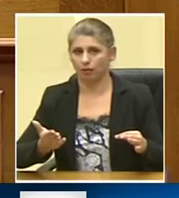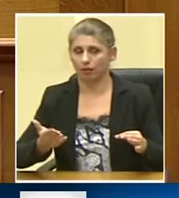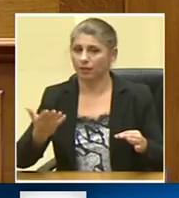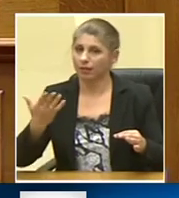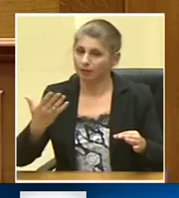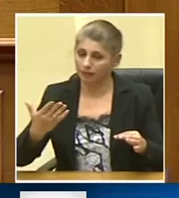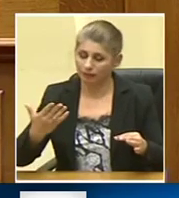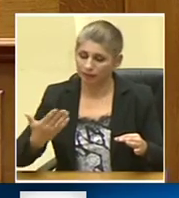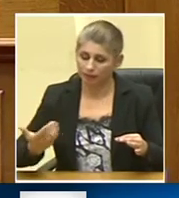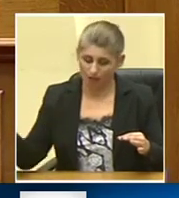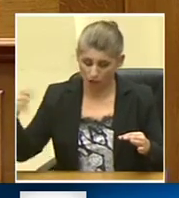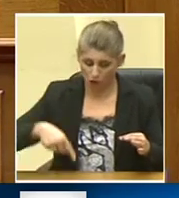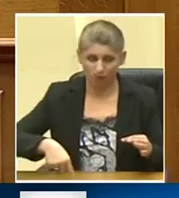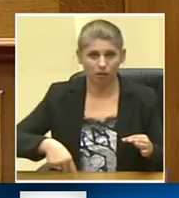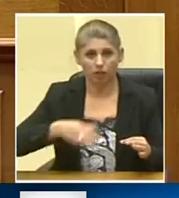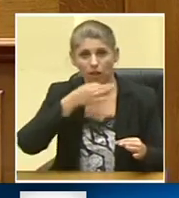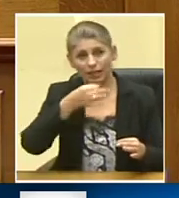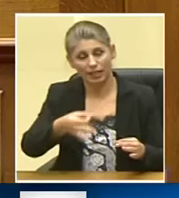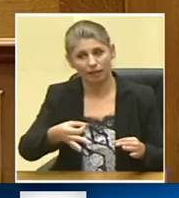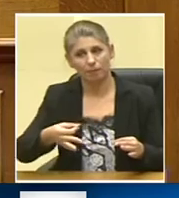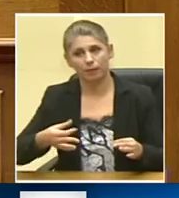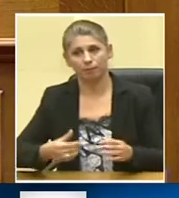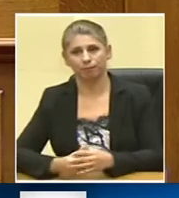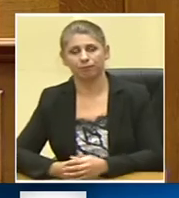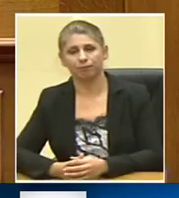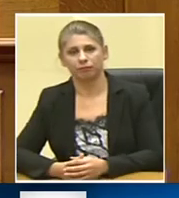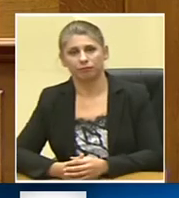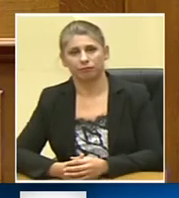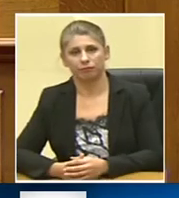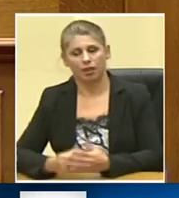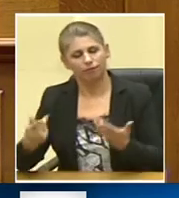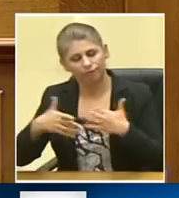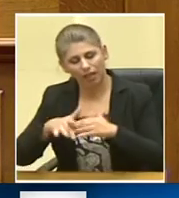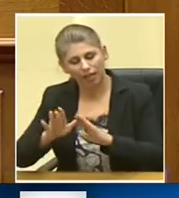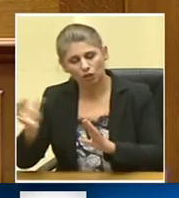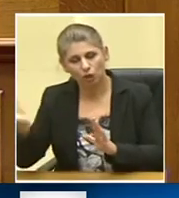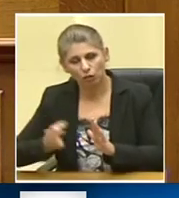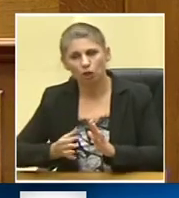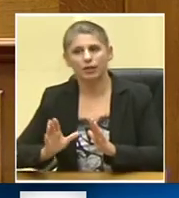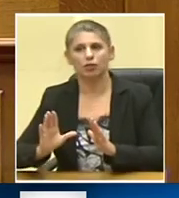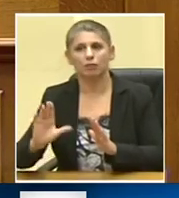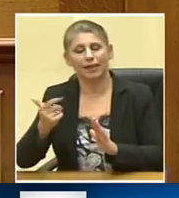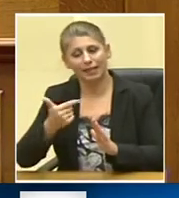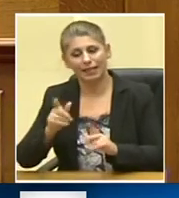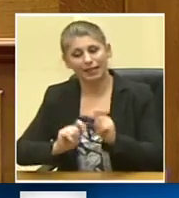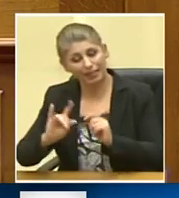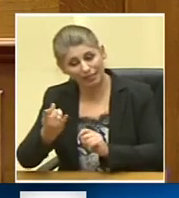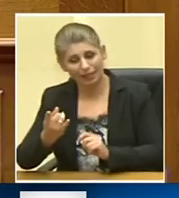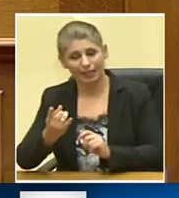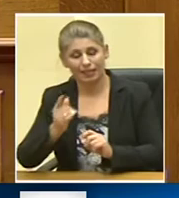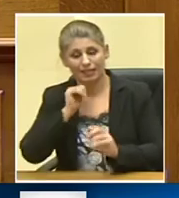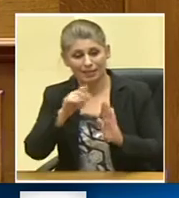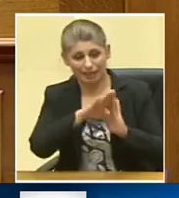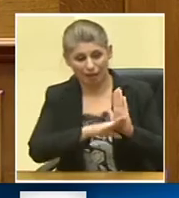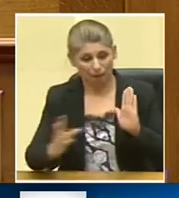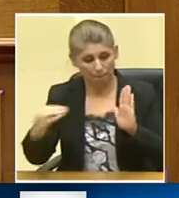να ερχόμαστε εδώ και να λέμε ότι το να εξορθολογήσουμε ή να συνταγματοποιήσουμε τον